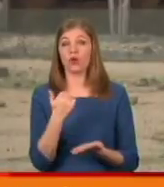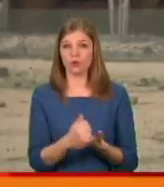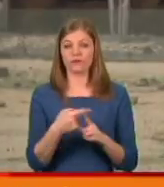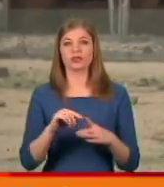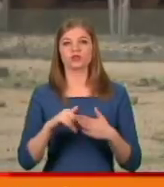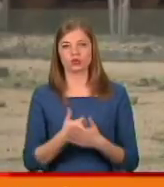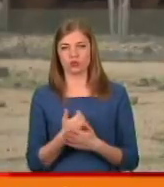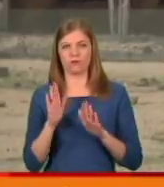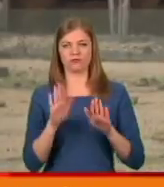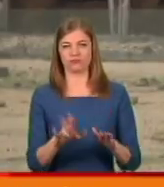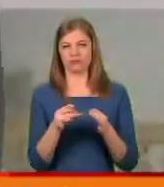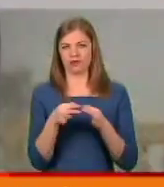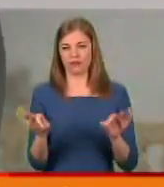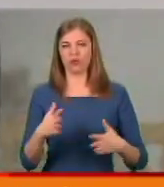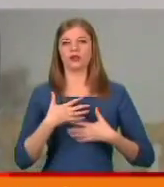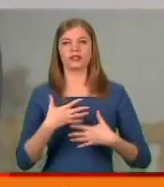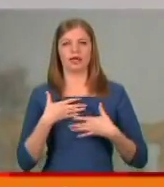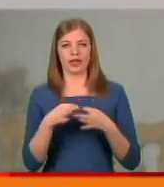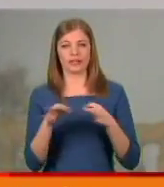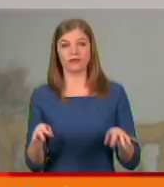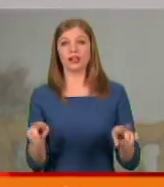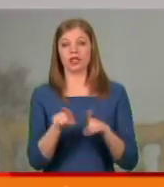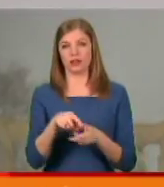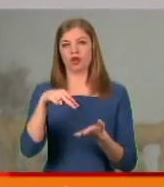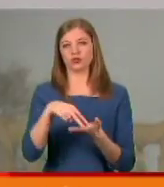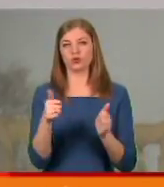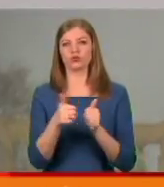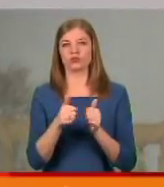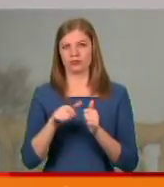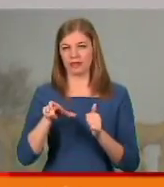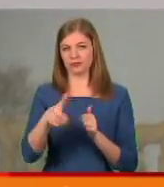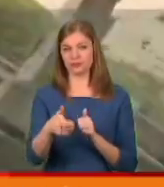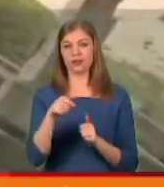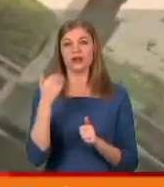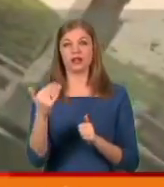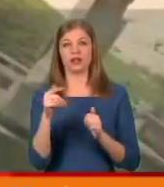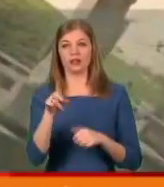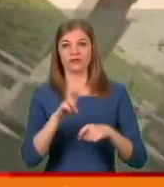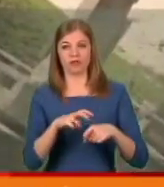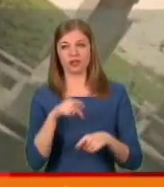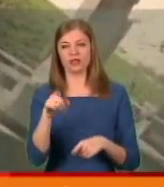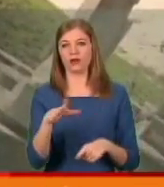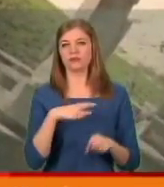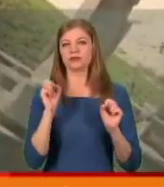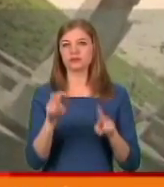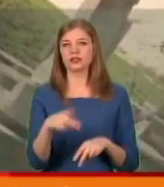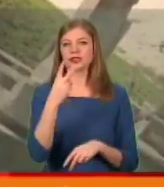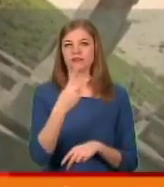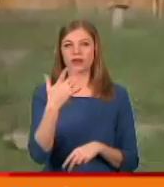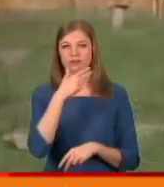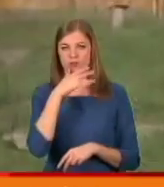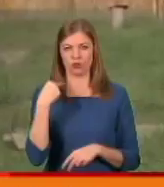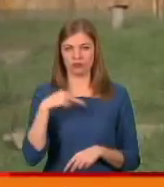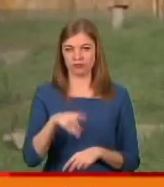це знову опинитися на волі, дихати вільно. Ось так, стоячи на березі Кальміусу. Павлопільському фельдшеру там загрожувало 25 років